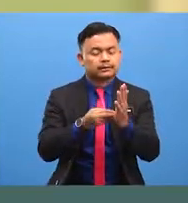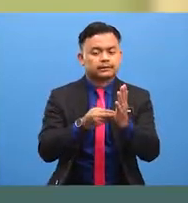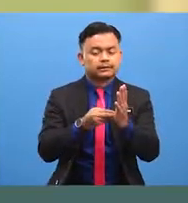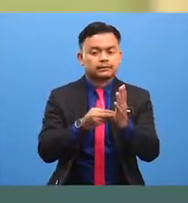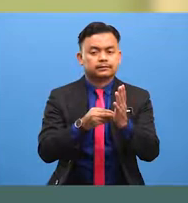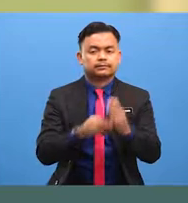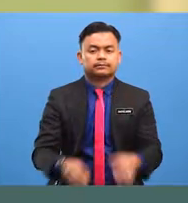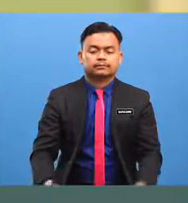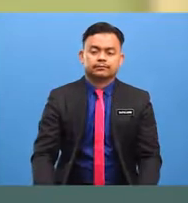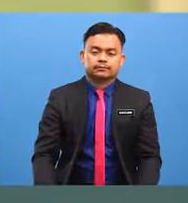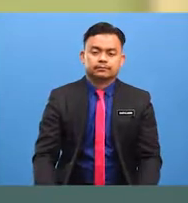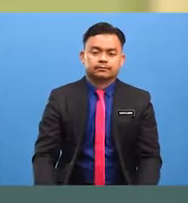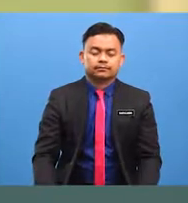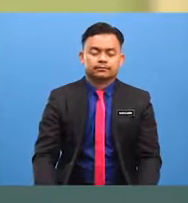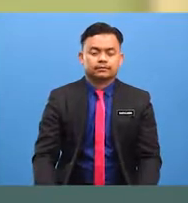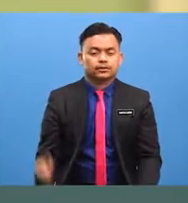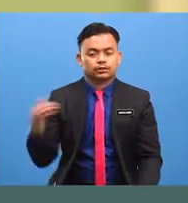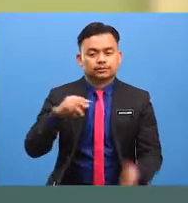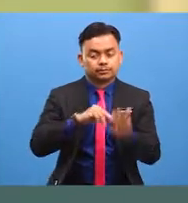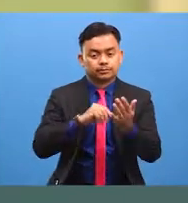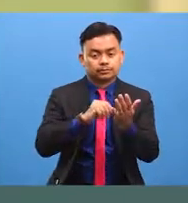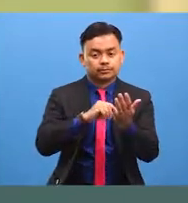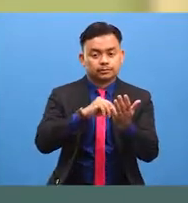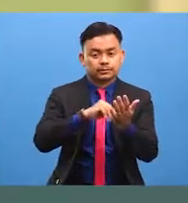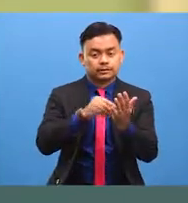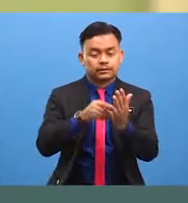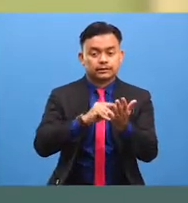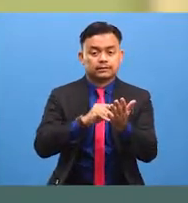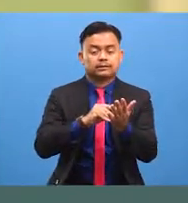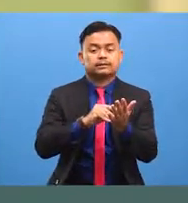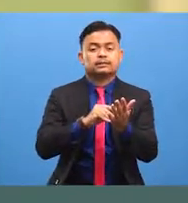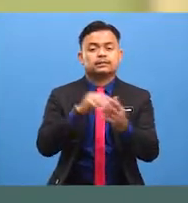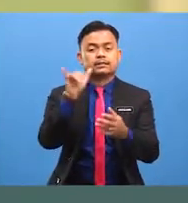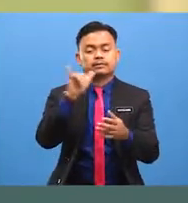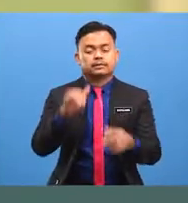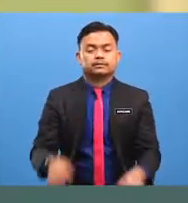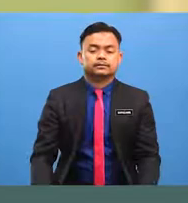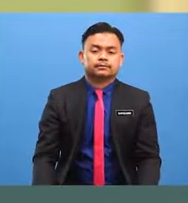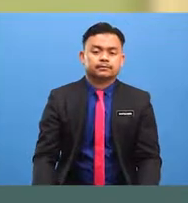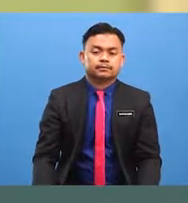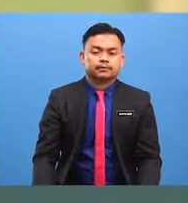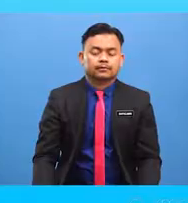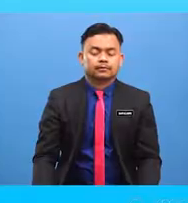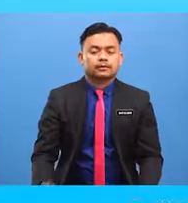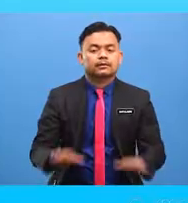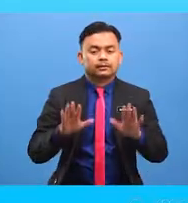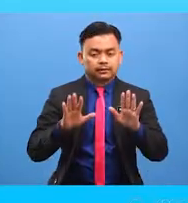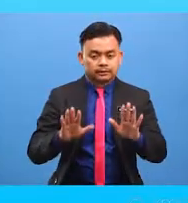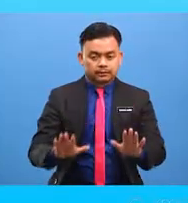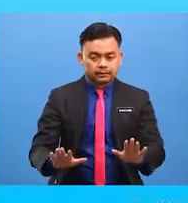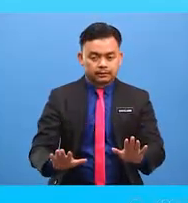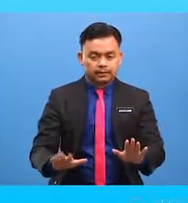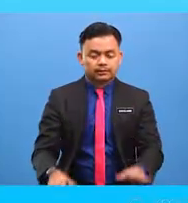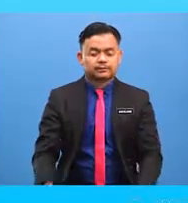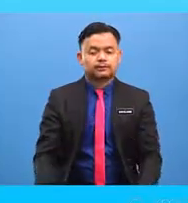kita kira bersama-sama. Dengar arahan cikgu. Dalam keadaan yang tenang,